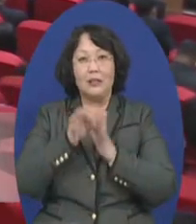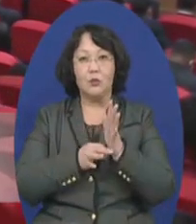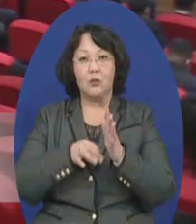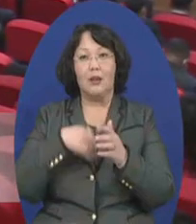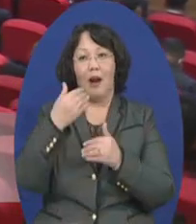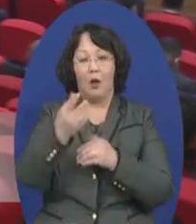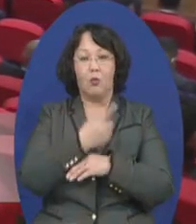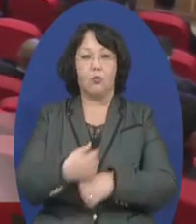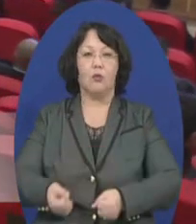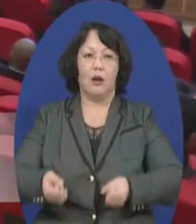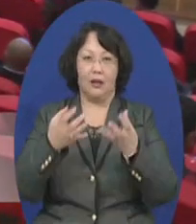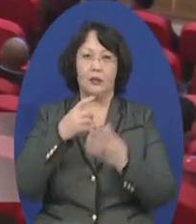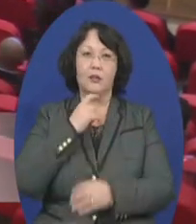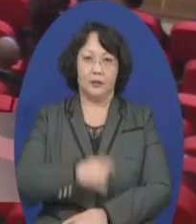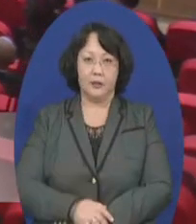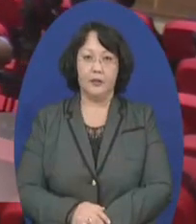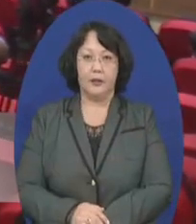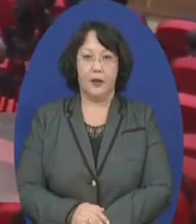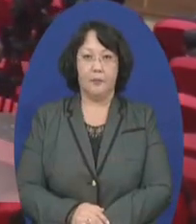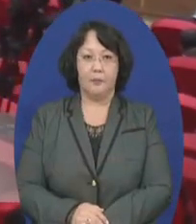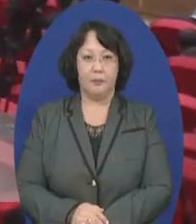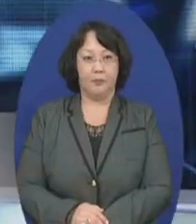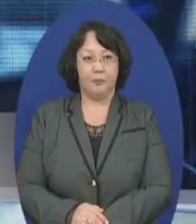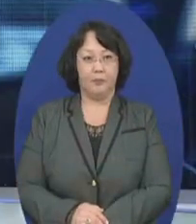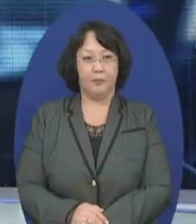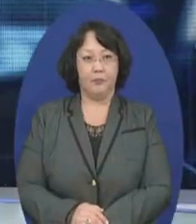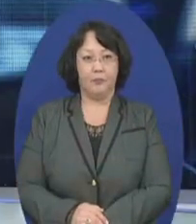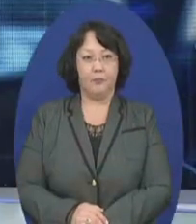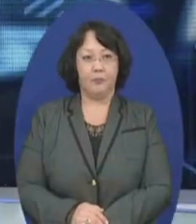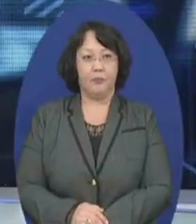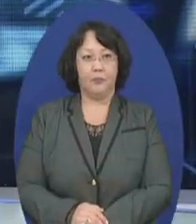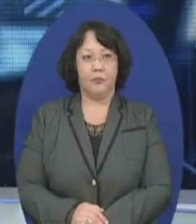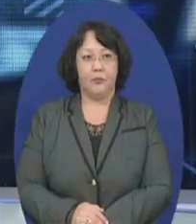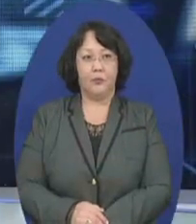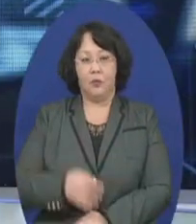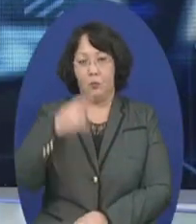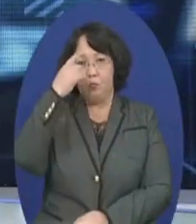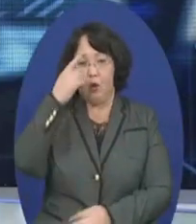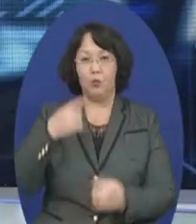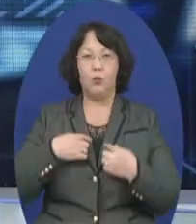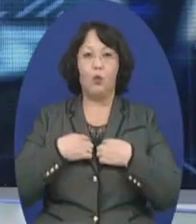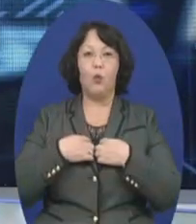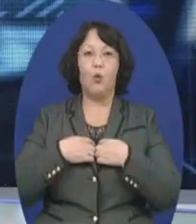үзүүлнэ гэж албаны хүн хэллээ. Монгол хувцсны нууц товч